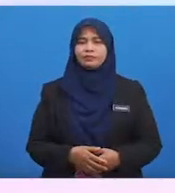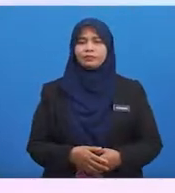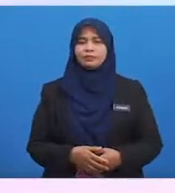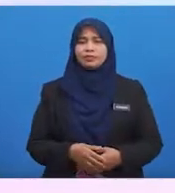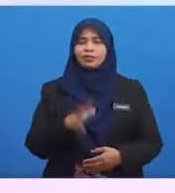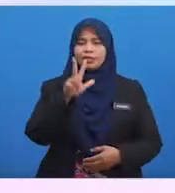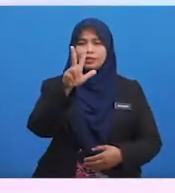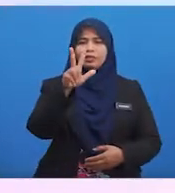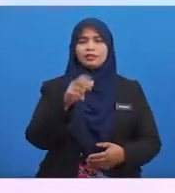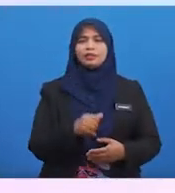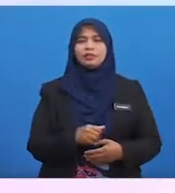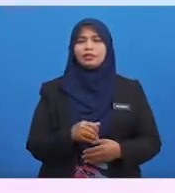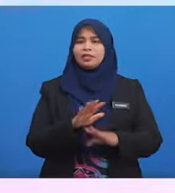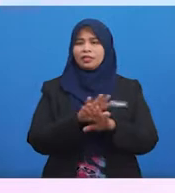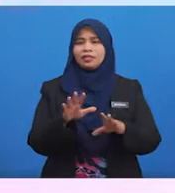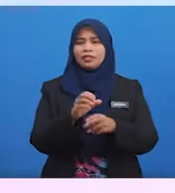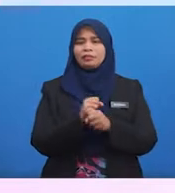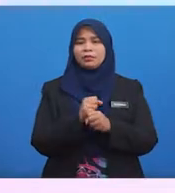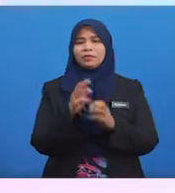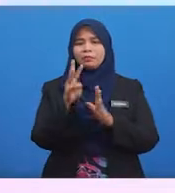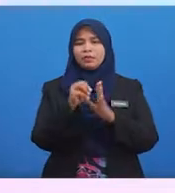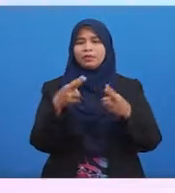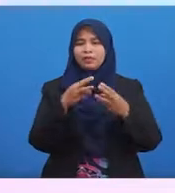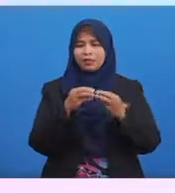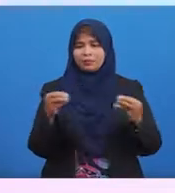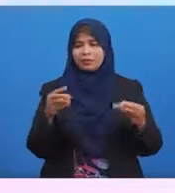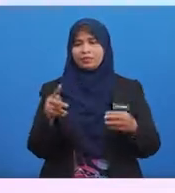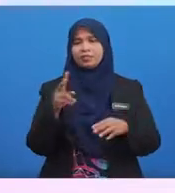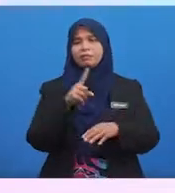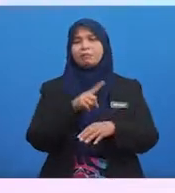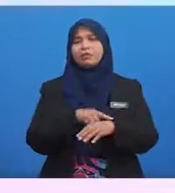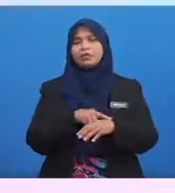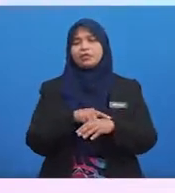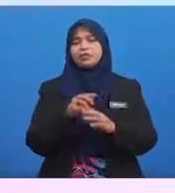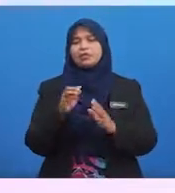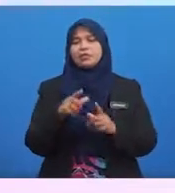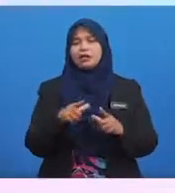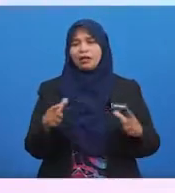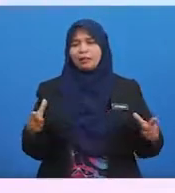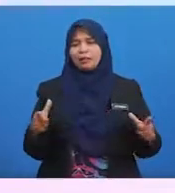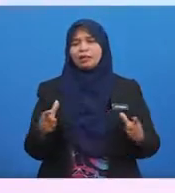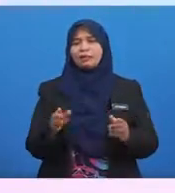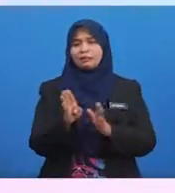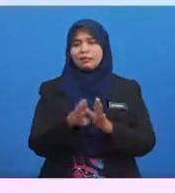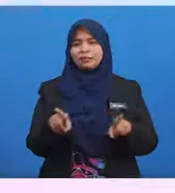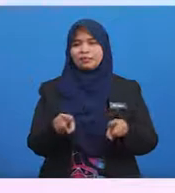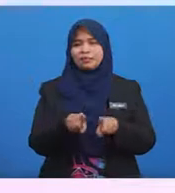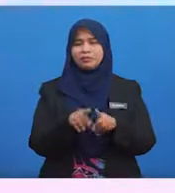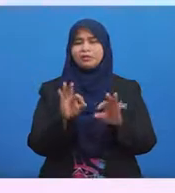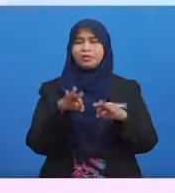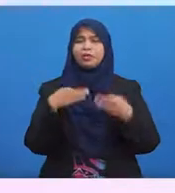ketiga tidak dapat menghabiskan masa seruang bersama keluarga